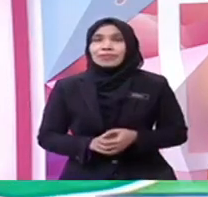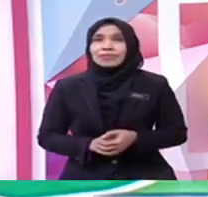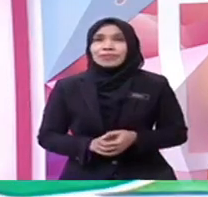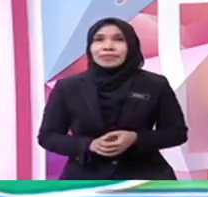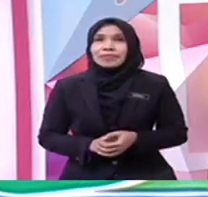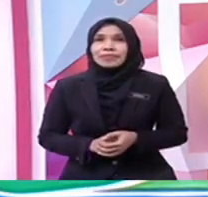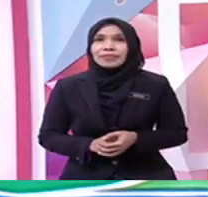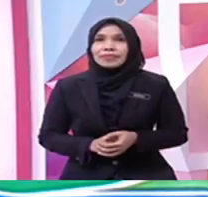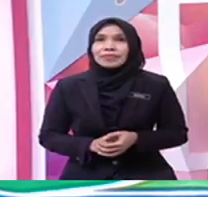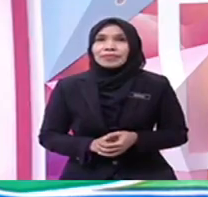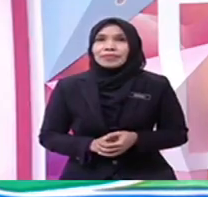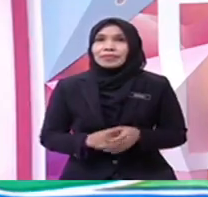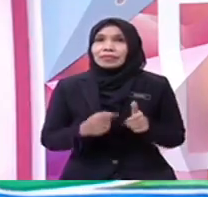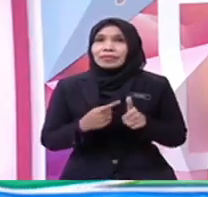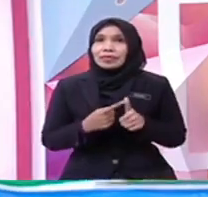KMU